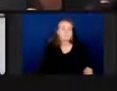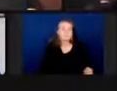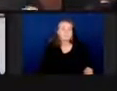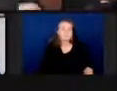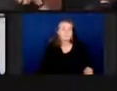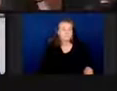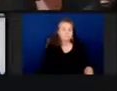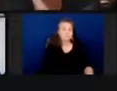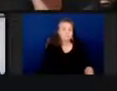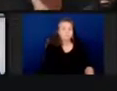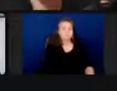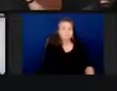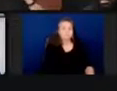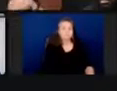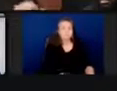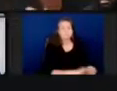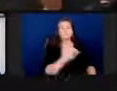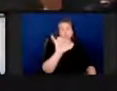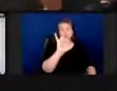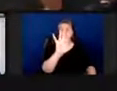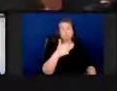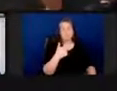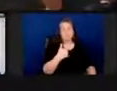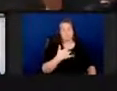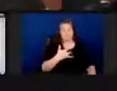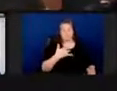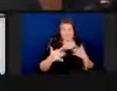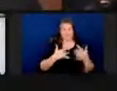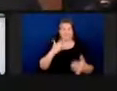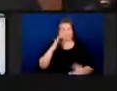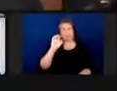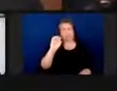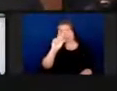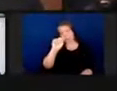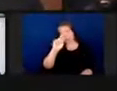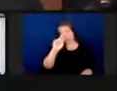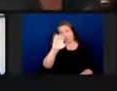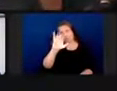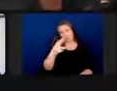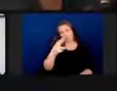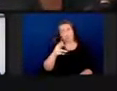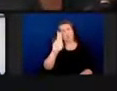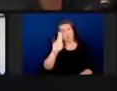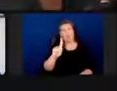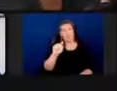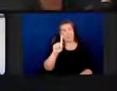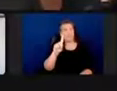Tuna furaha pia kwa taarifu kuhusu outreach.